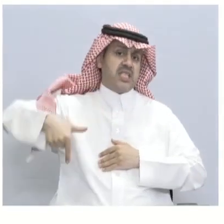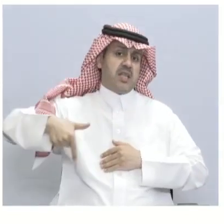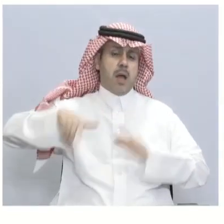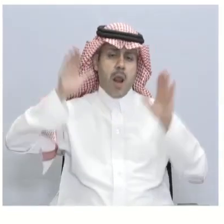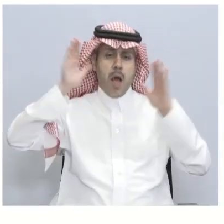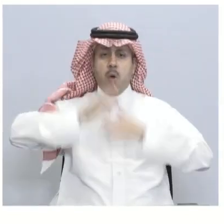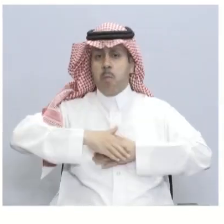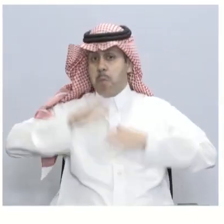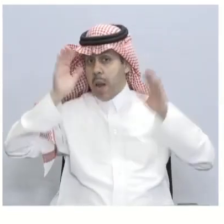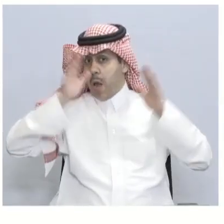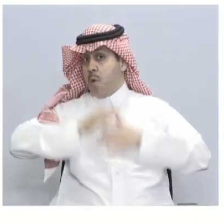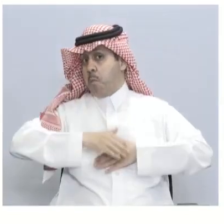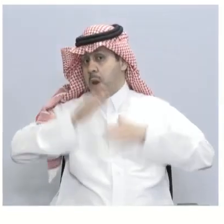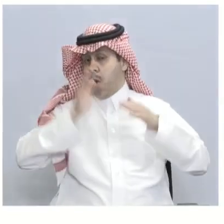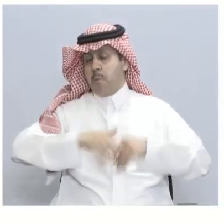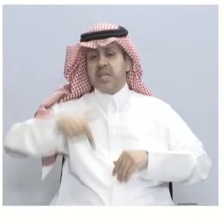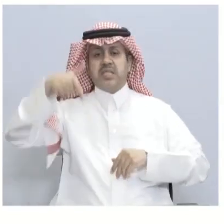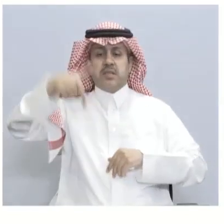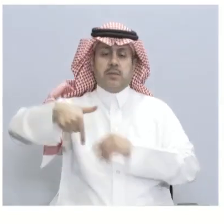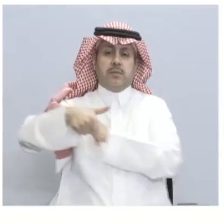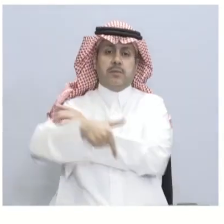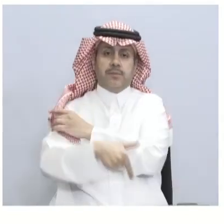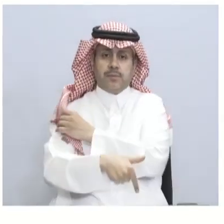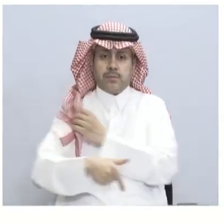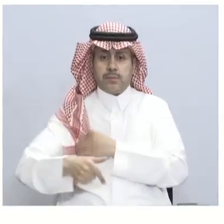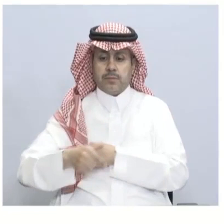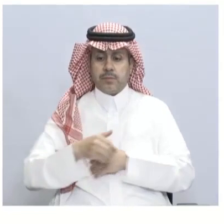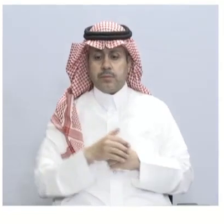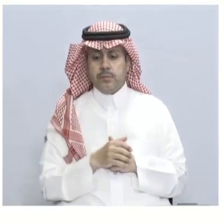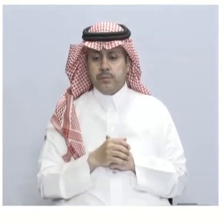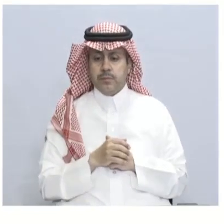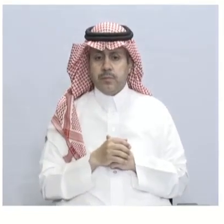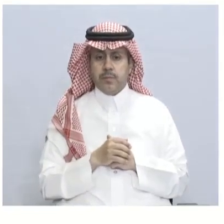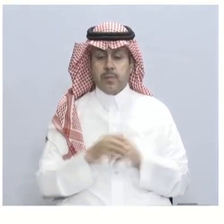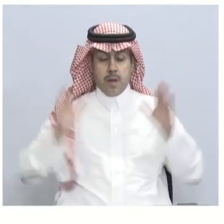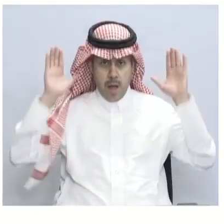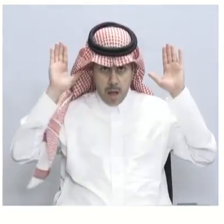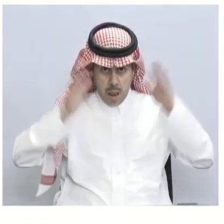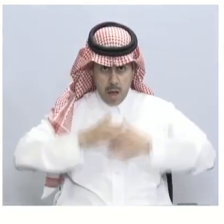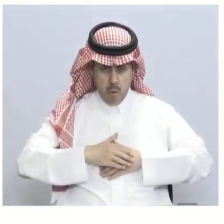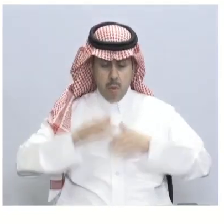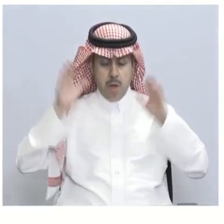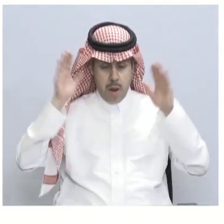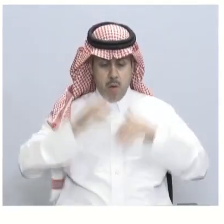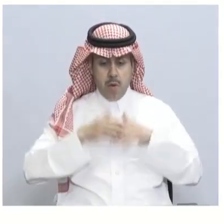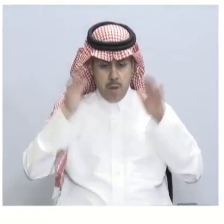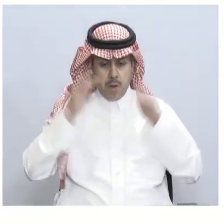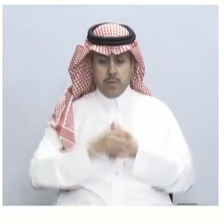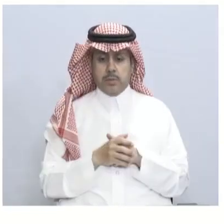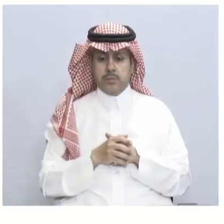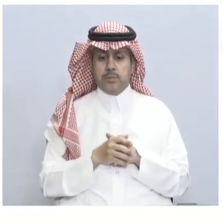تكبيرات سوى تكبيره الاحرام يعني غير تكبيره الاحرام يرفع يديه مع كل تكبيره